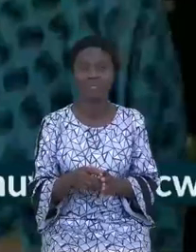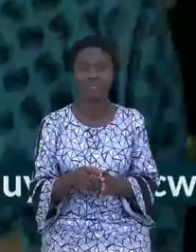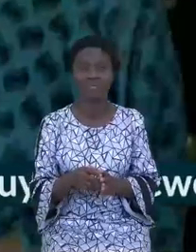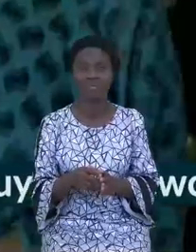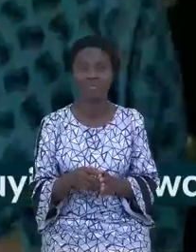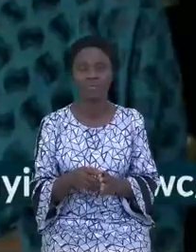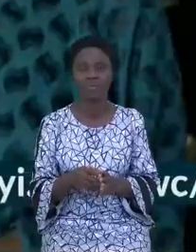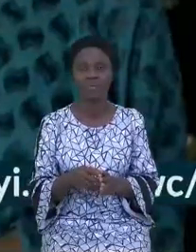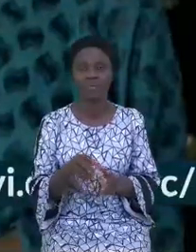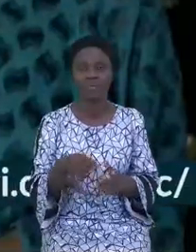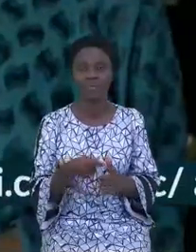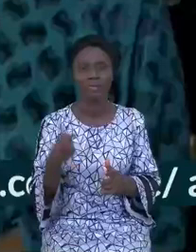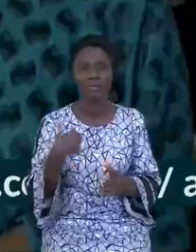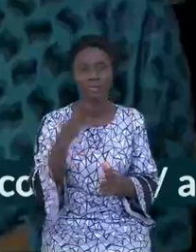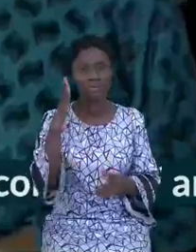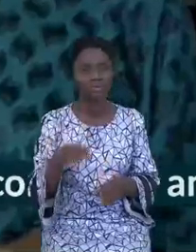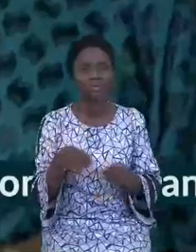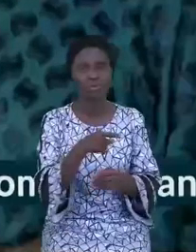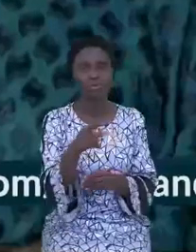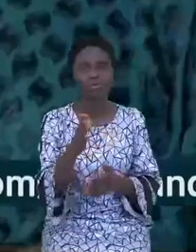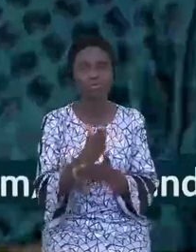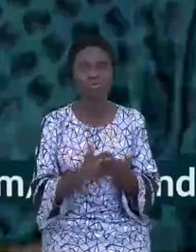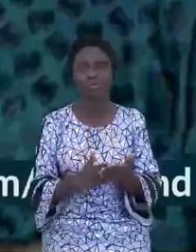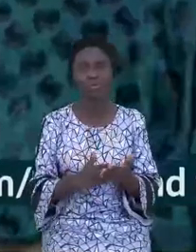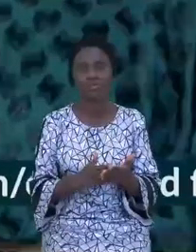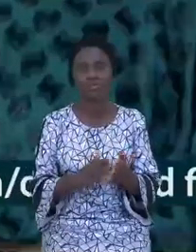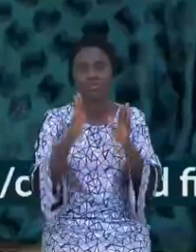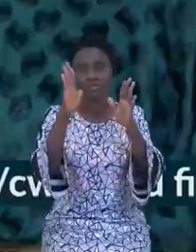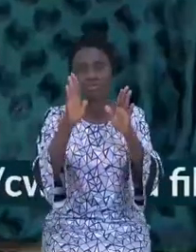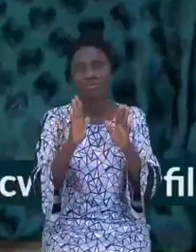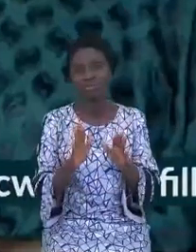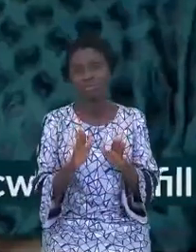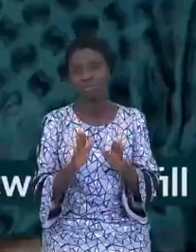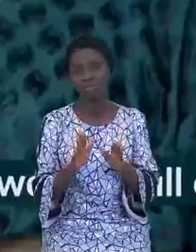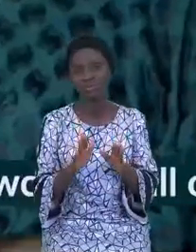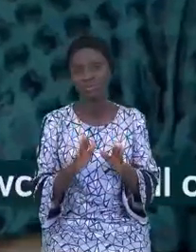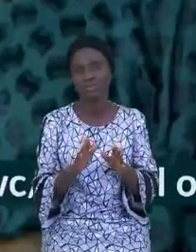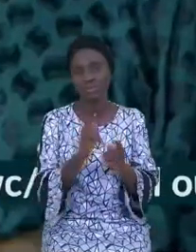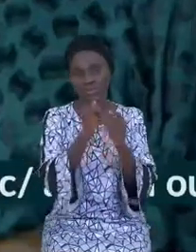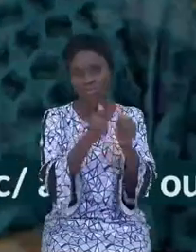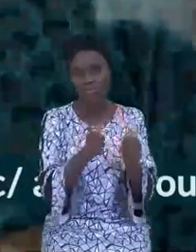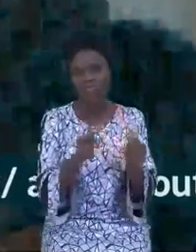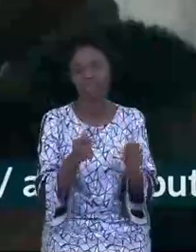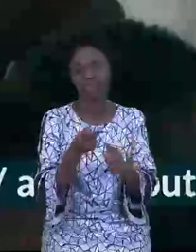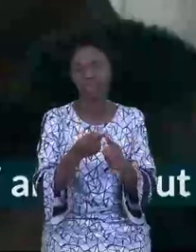Il y a des paquets spéciaux qui vous sont réservés.